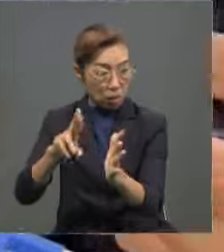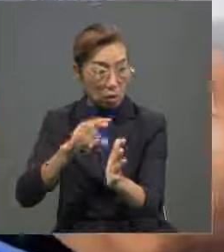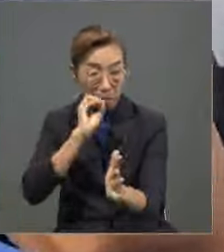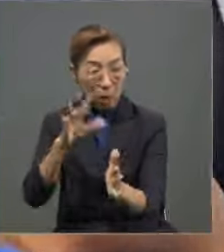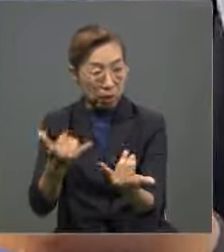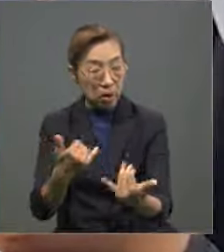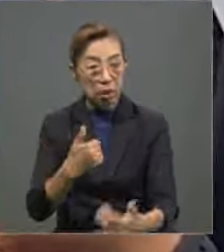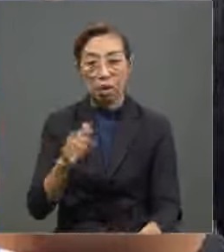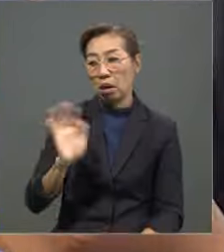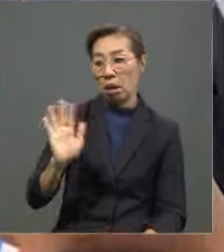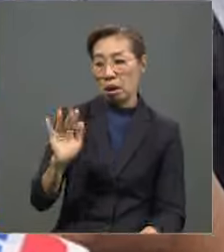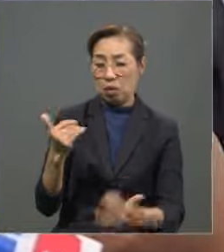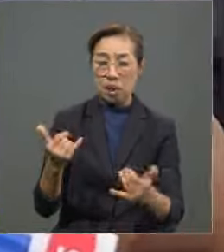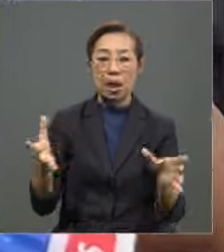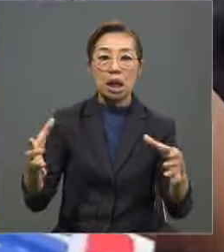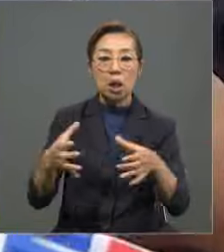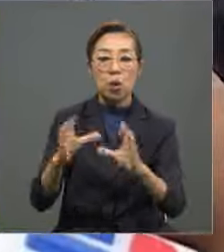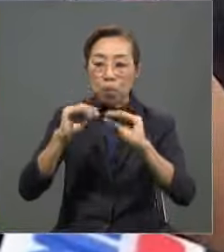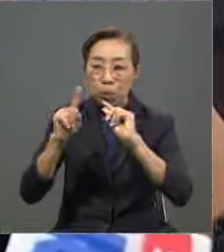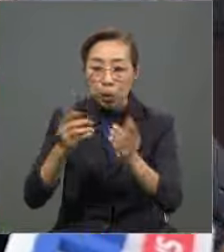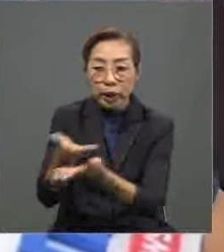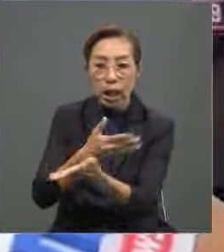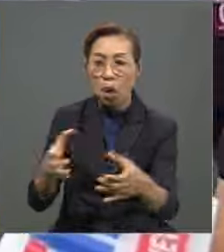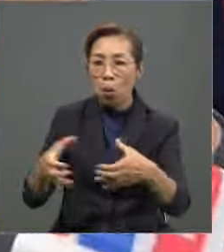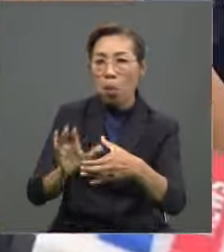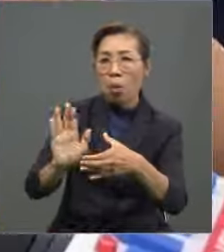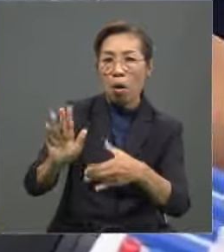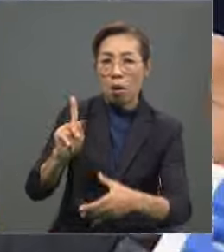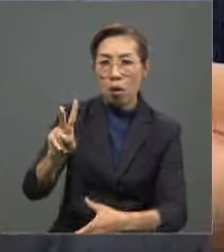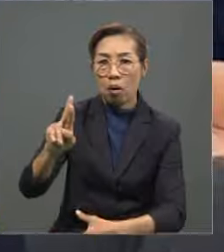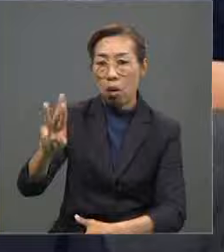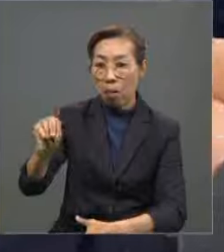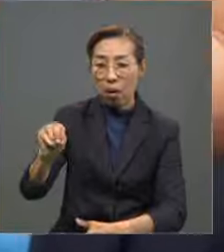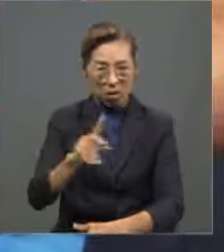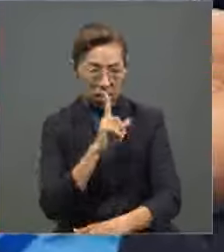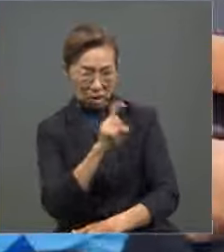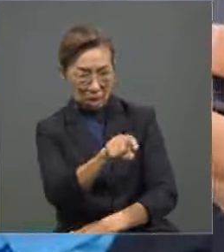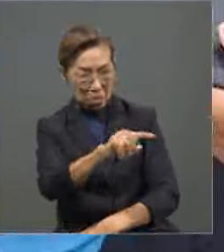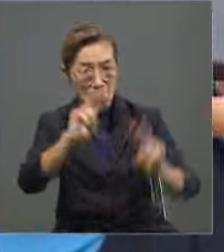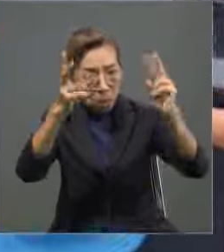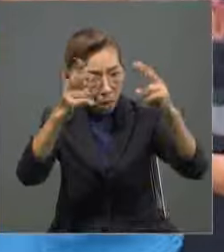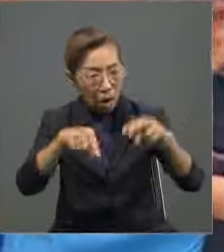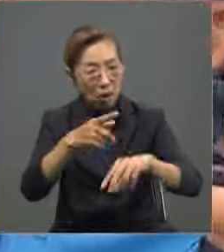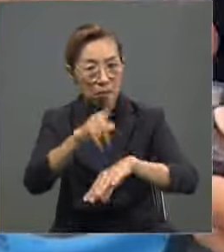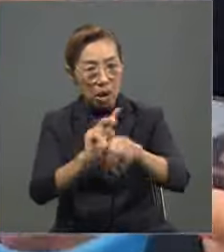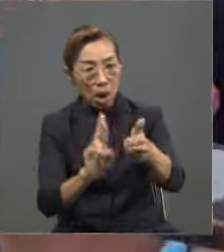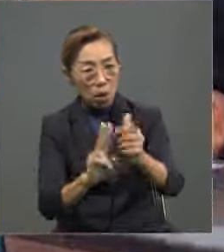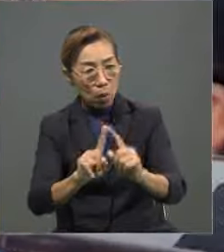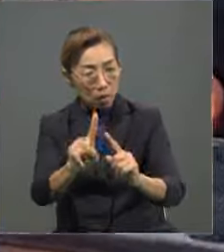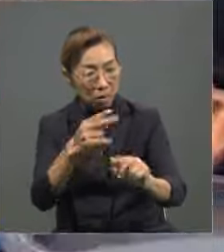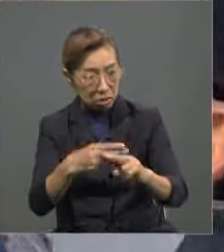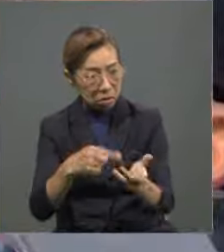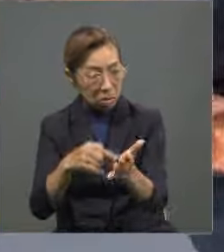เกี่ยวครับวันนี้เห็นว่าไปประชุมเรื่องพรบอะไรสักอย่างเห็นบอกว่าจะคุยเรื่องนี้ด้วยแต่ว่าของพรรคก็ชัดเจนแล้ว